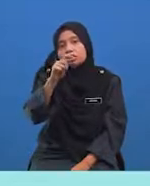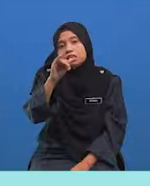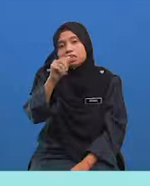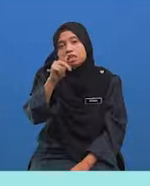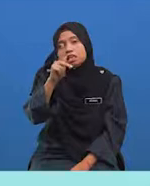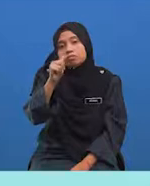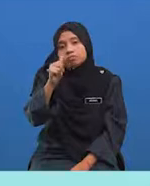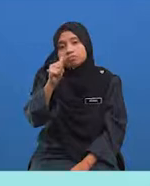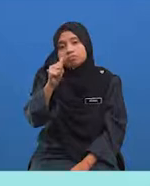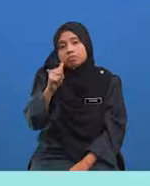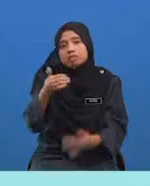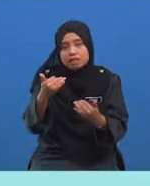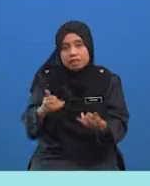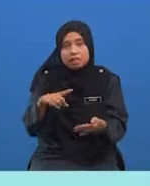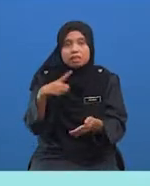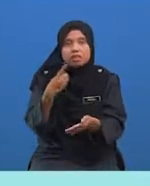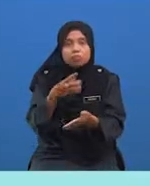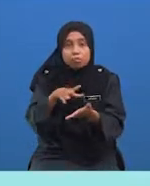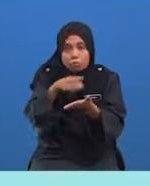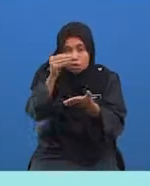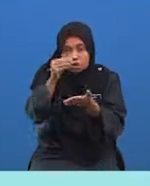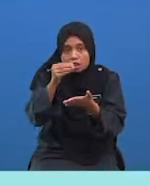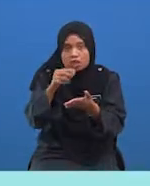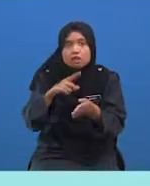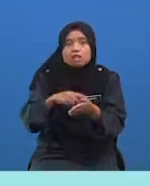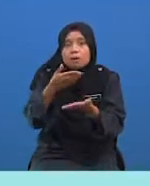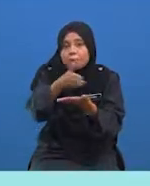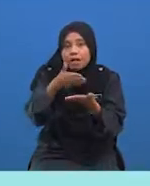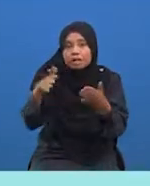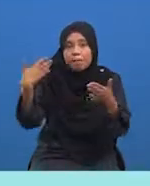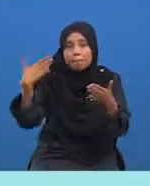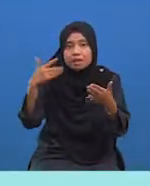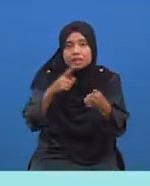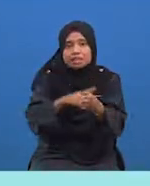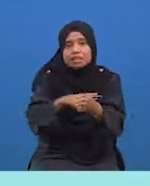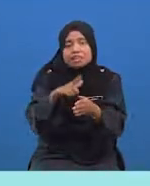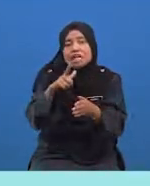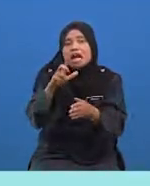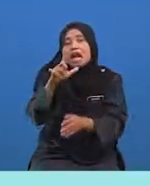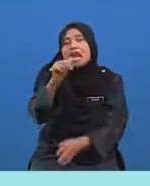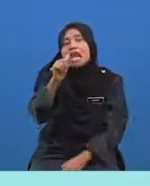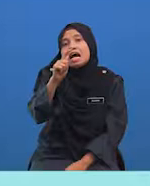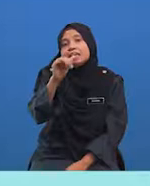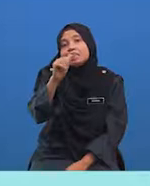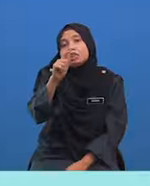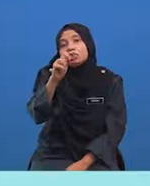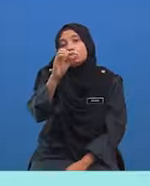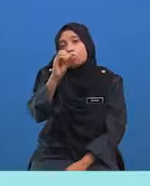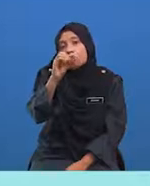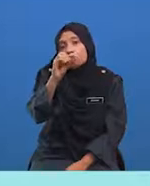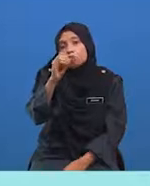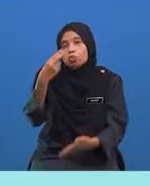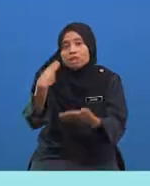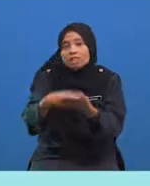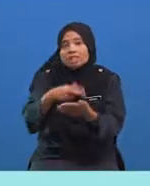pelajari berada pada zon panas, iaitu terletak di latitud 0